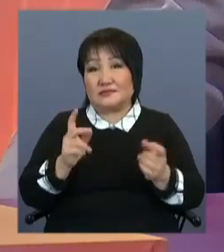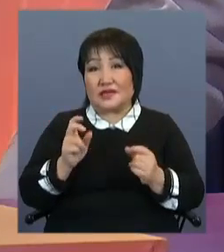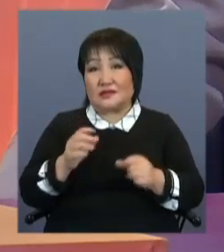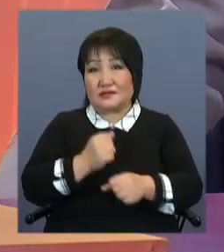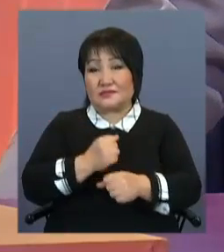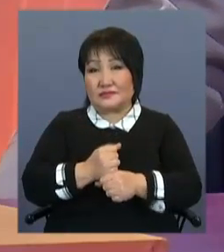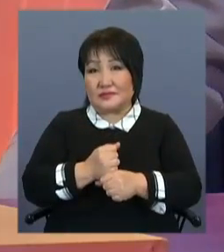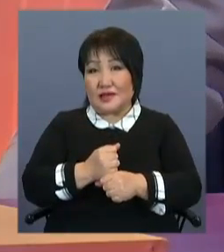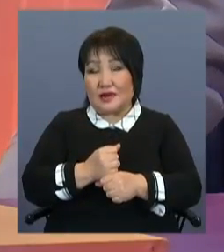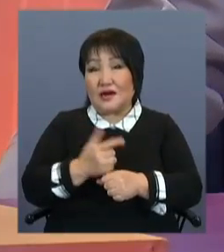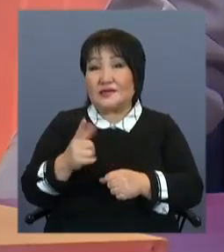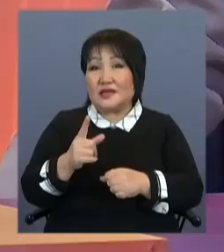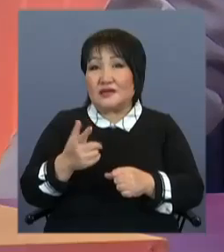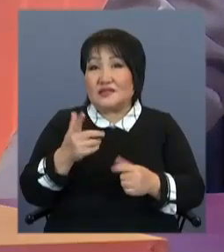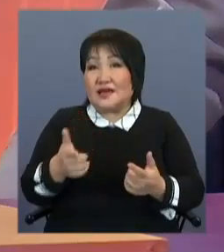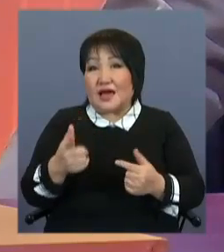Оны мен таңғалам.